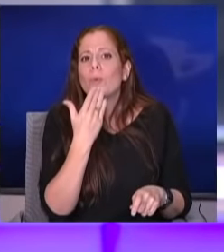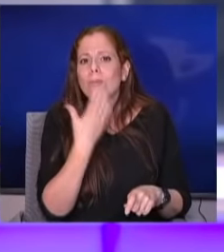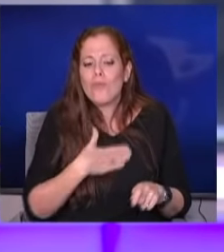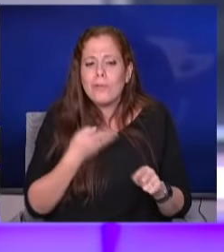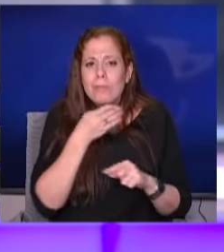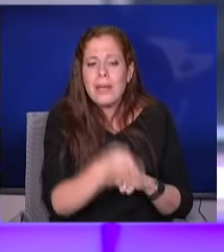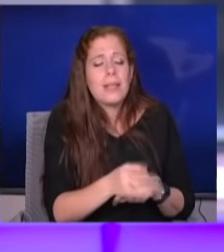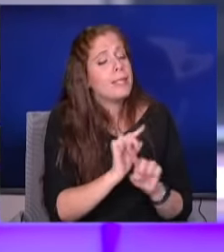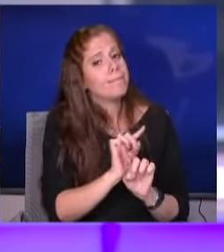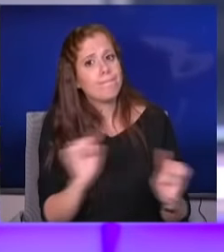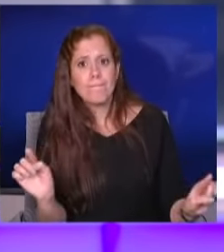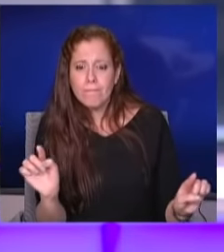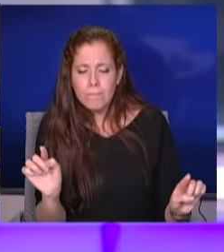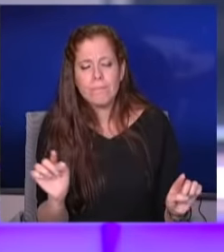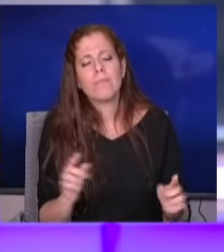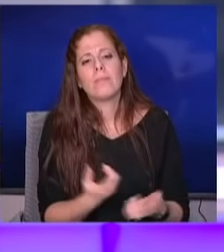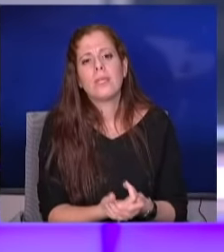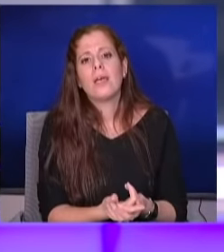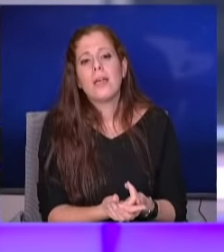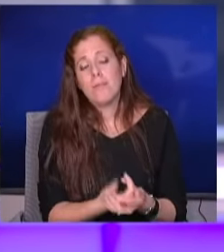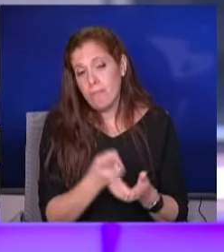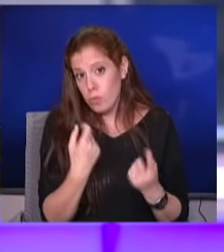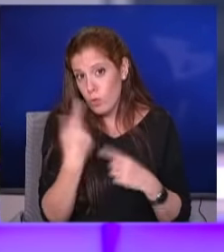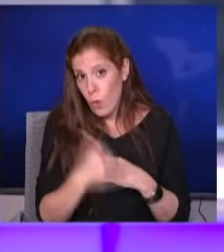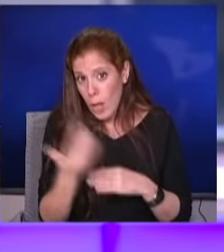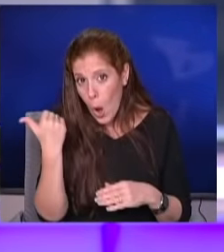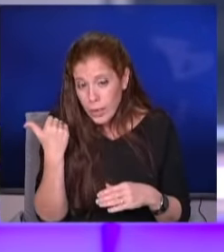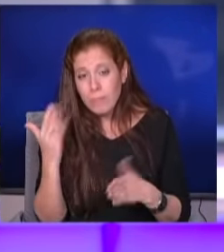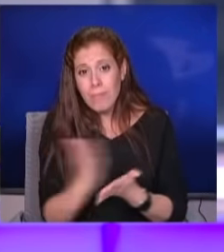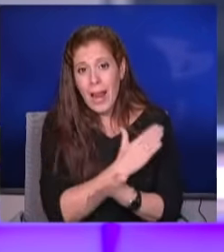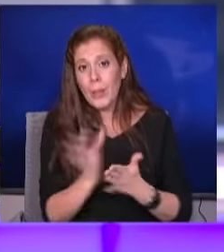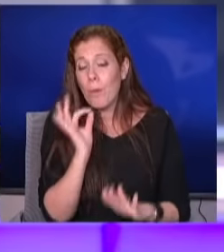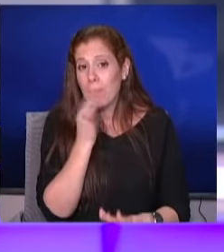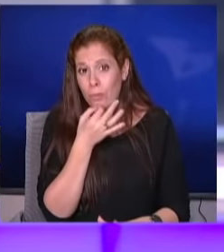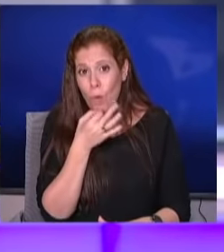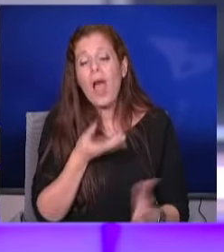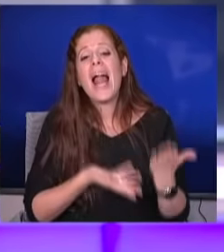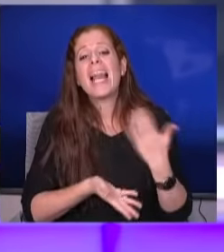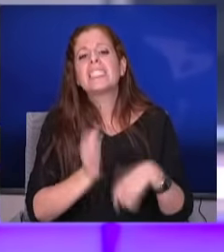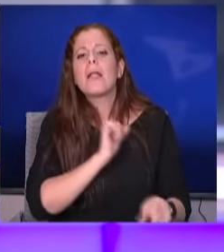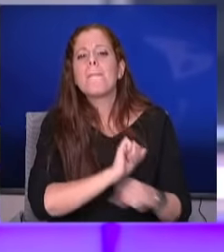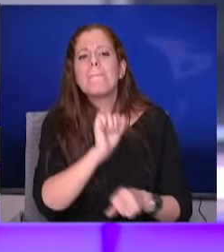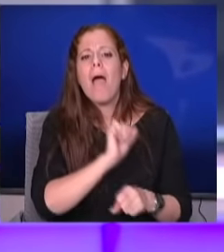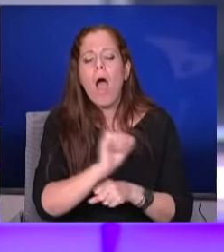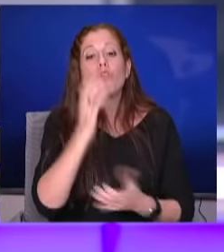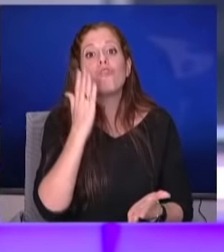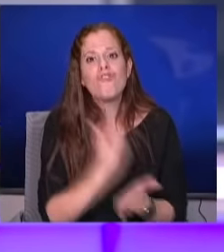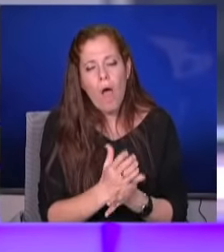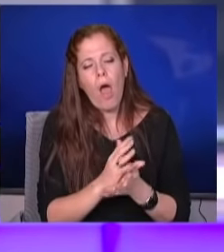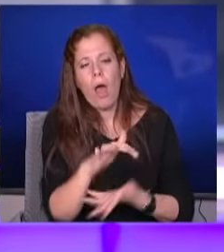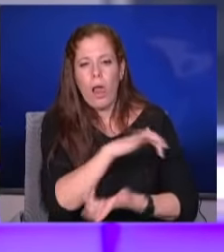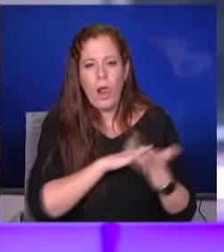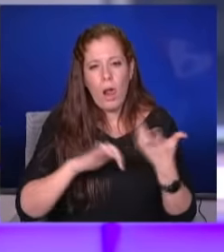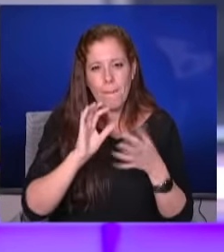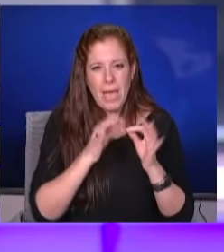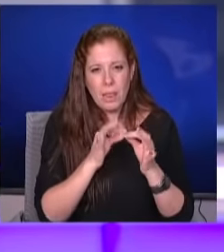היו לבוא במשלחות נוסח תגלית. בשבועות האחרונים החליטו בני הנוער לצאת ממחאה שכבר מסירה את הרשת וחותרתה